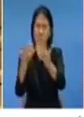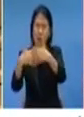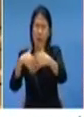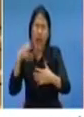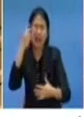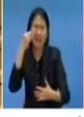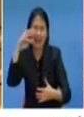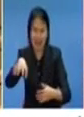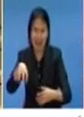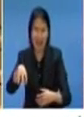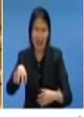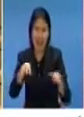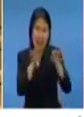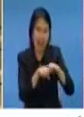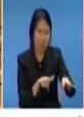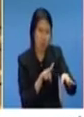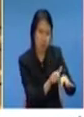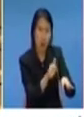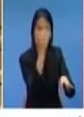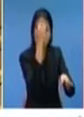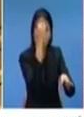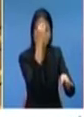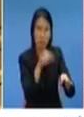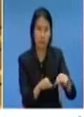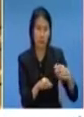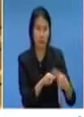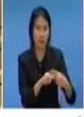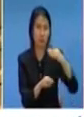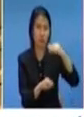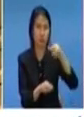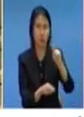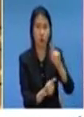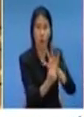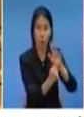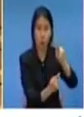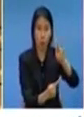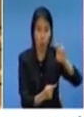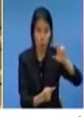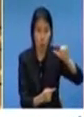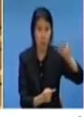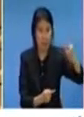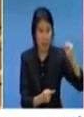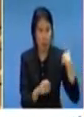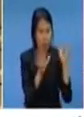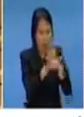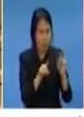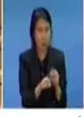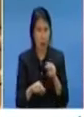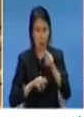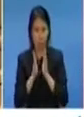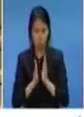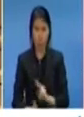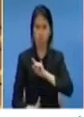ยนะครับโตเกียวเลี้ยงกรุงโตเกียว1ใน4ครับโรงเดียวมี4โรงเลี้ยงทั้งเมืองครับกรุงโตเกียว